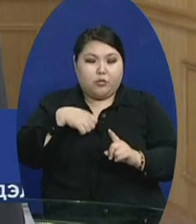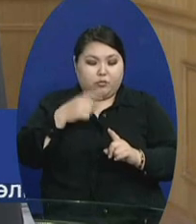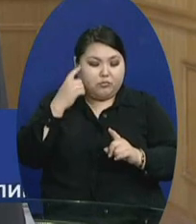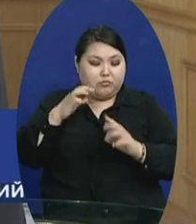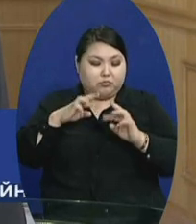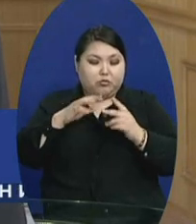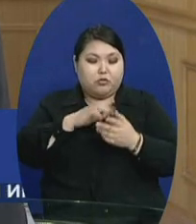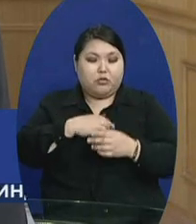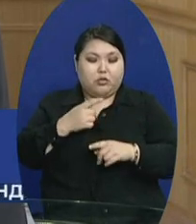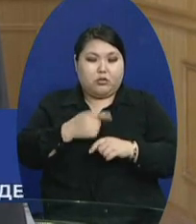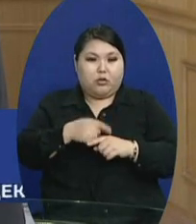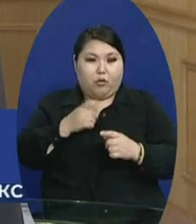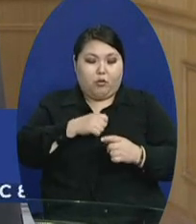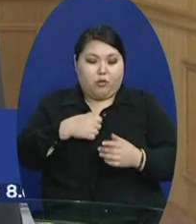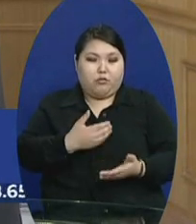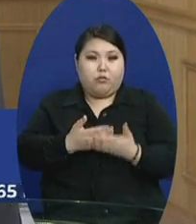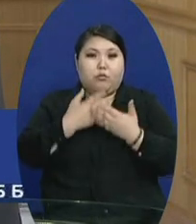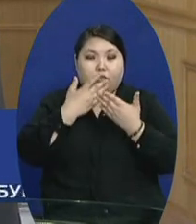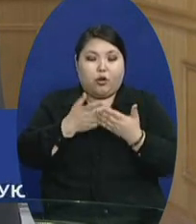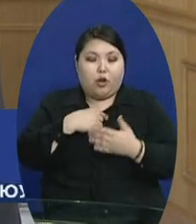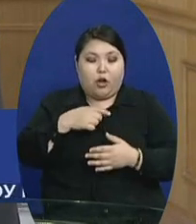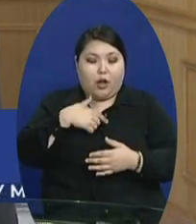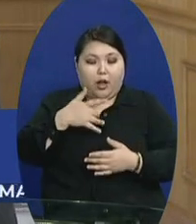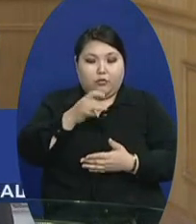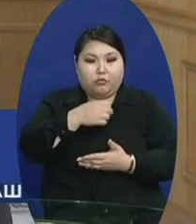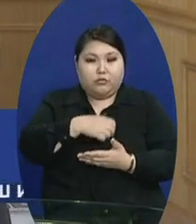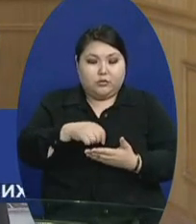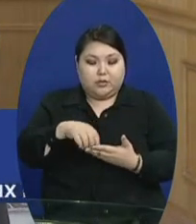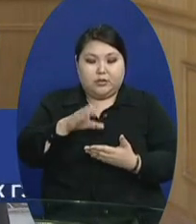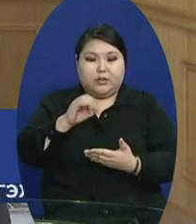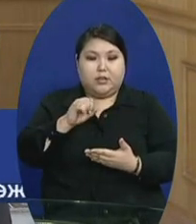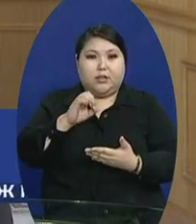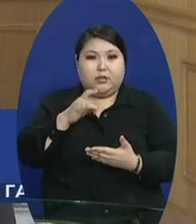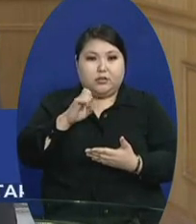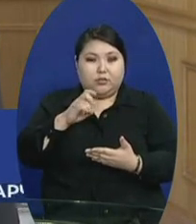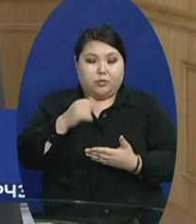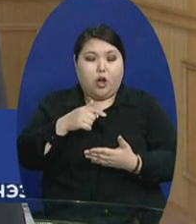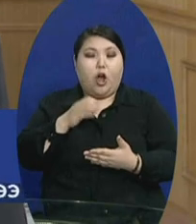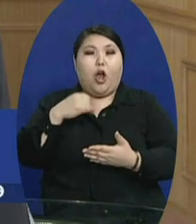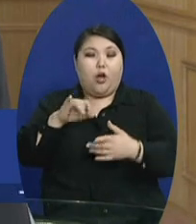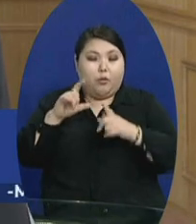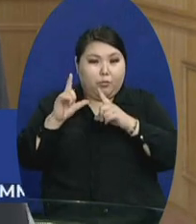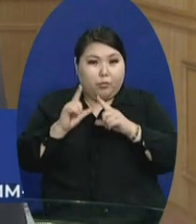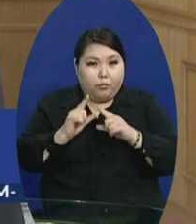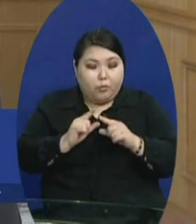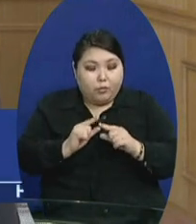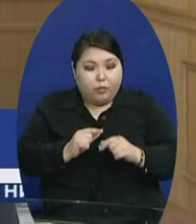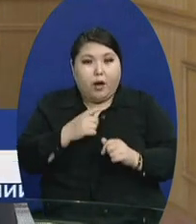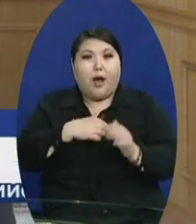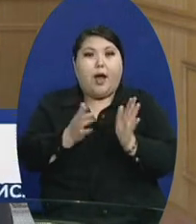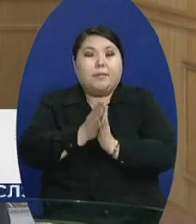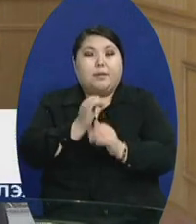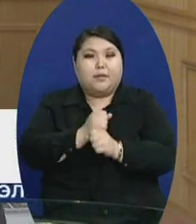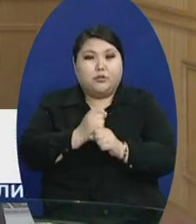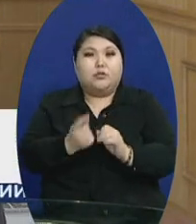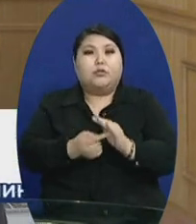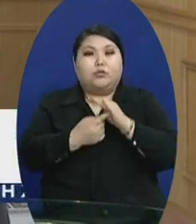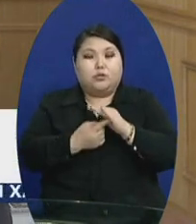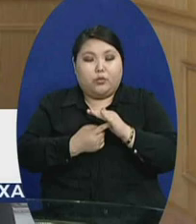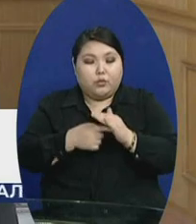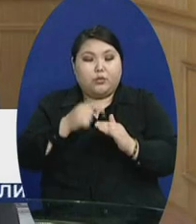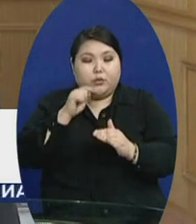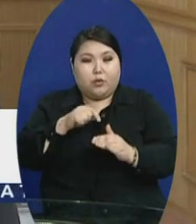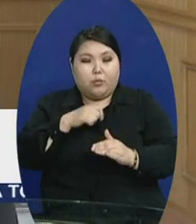хэрэгжүүлэхэд дэмжлэг үзүүлэх юм. Өнөөдөр гарын үсэг зурсан санамжчг нь айн дөрөлтлийг бууруулах, хамтын ажиллагааны суурь болж, улмаар уур